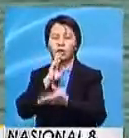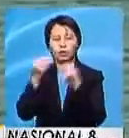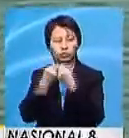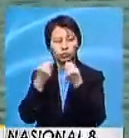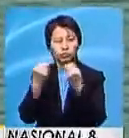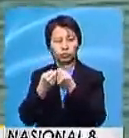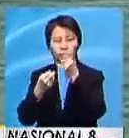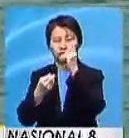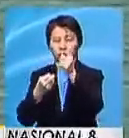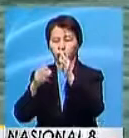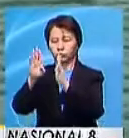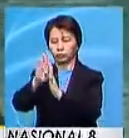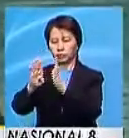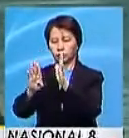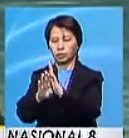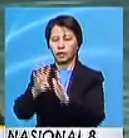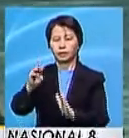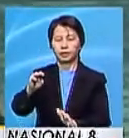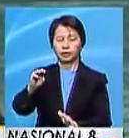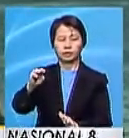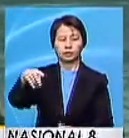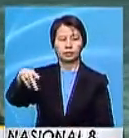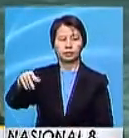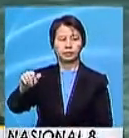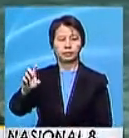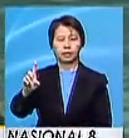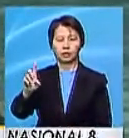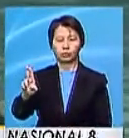lebih 1 bilion meter padu.